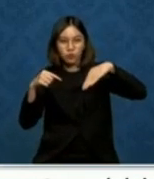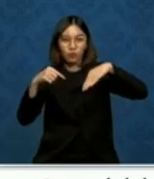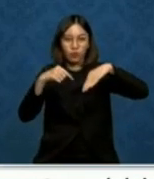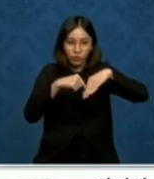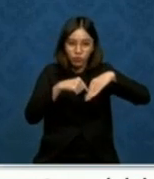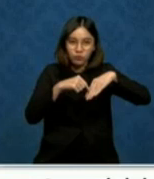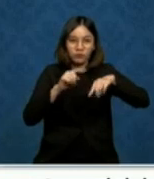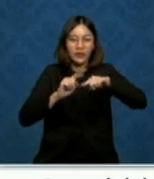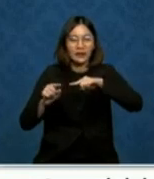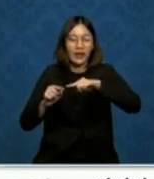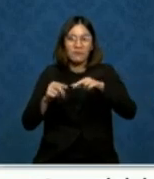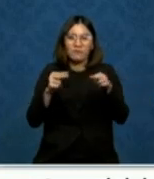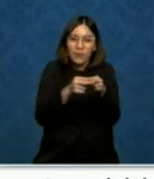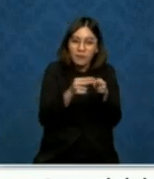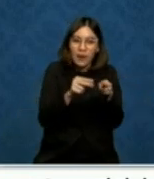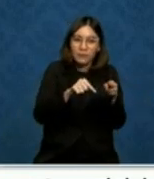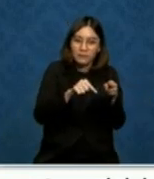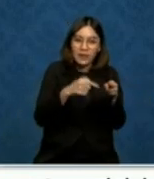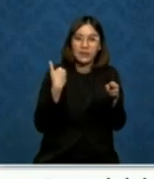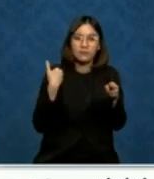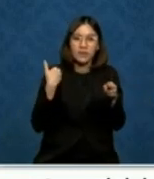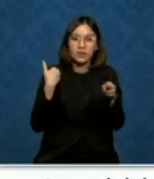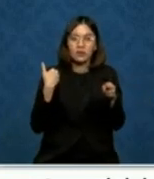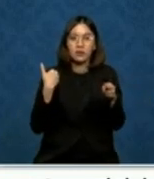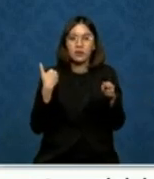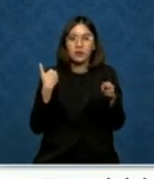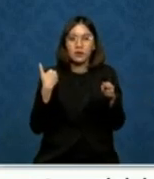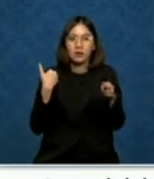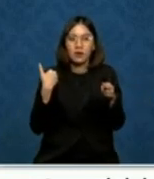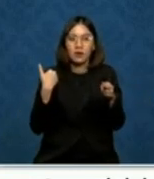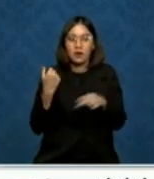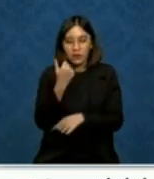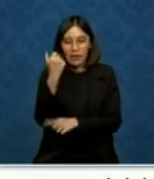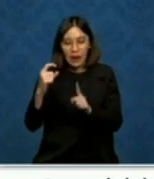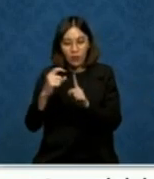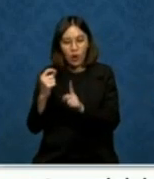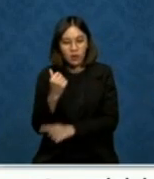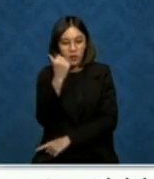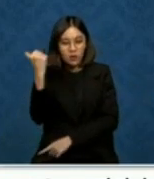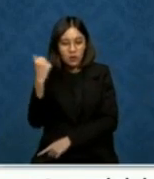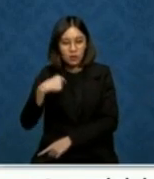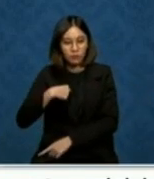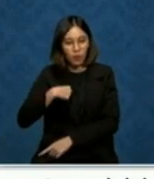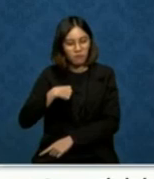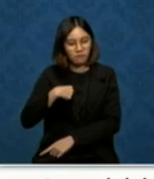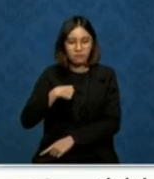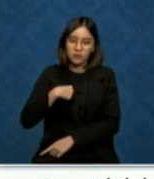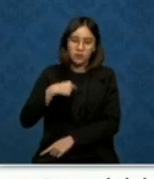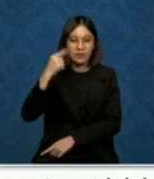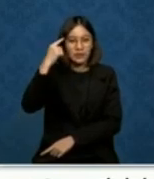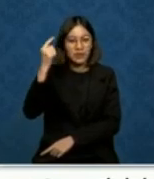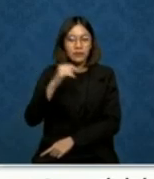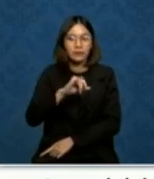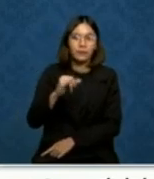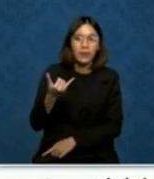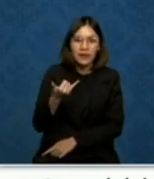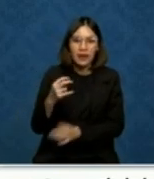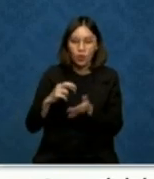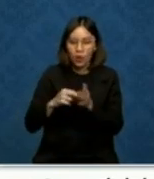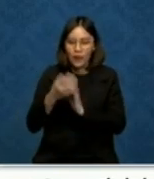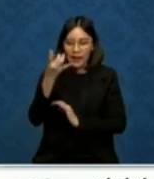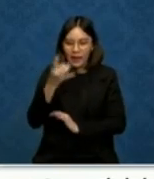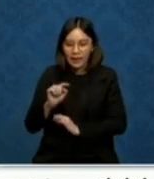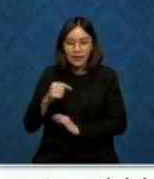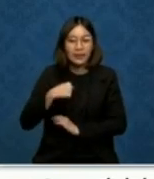นะครับคำว่าสิ่งอื่นใดของผู้กระทำเนี่ยผมยังไม่ค่อยแน่ใจนะครับว่าหมายถึงอย่าง